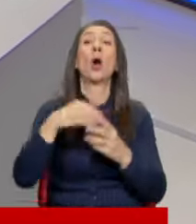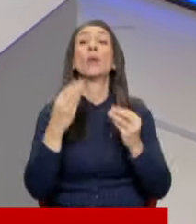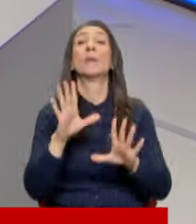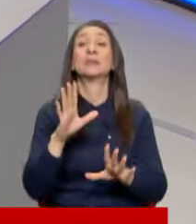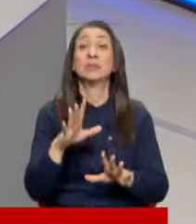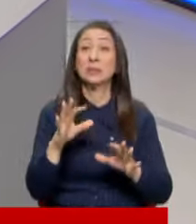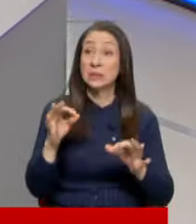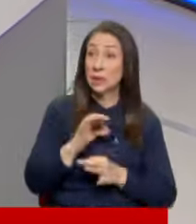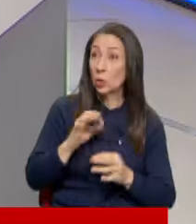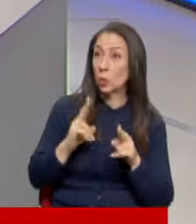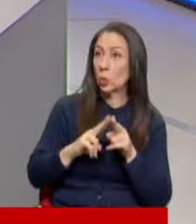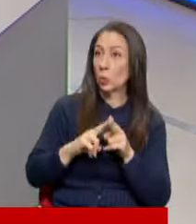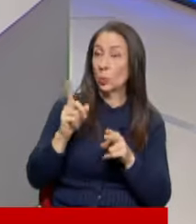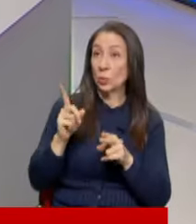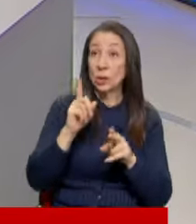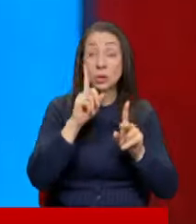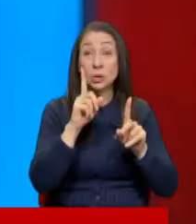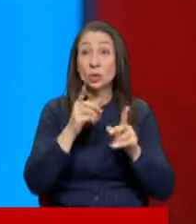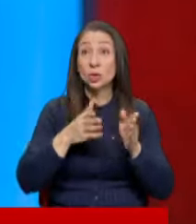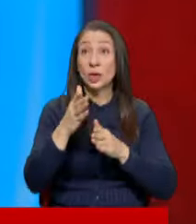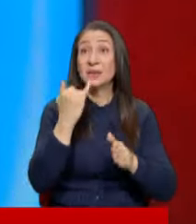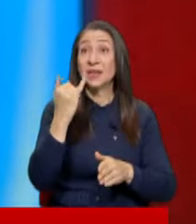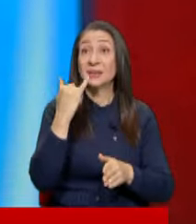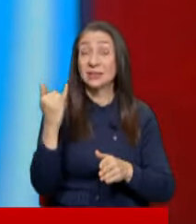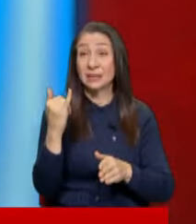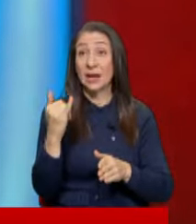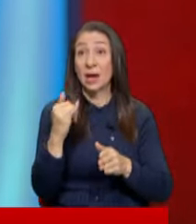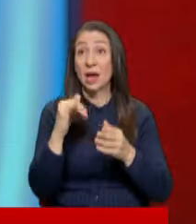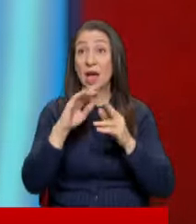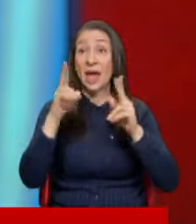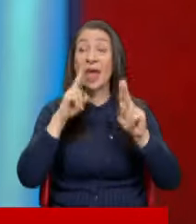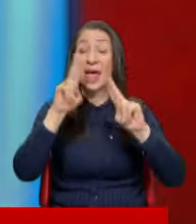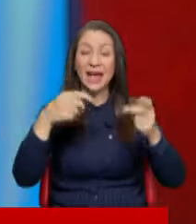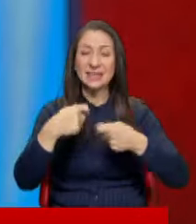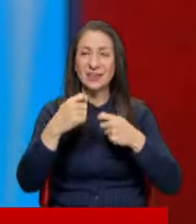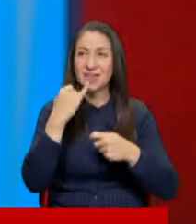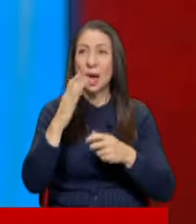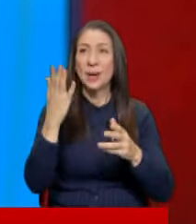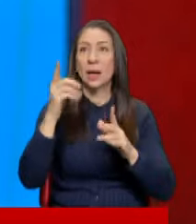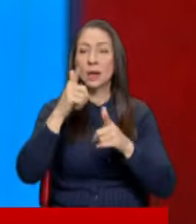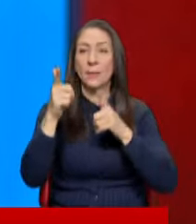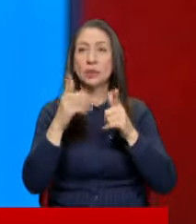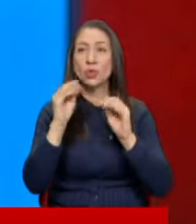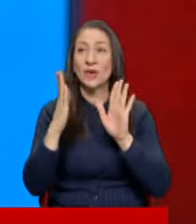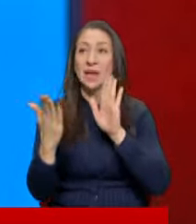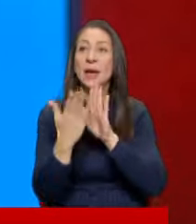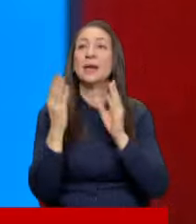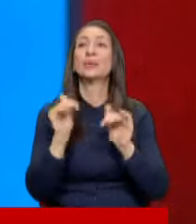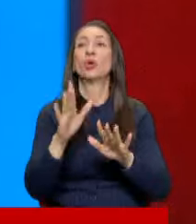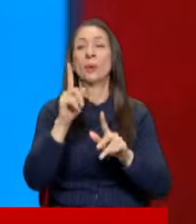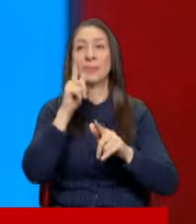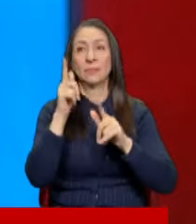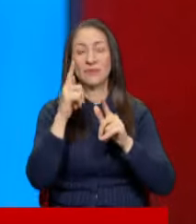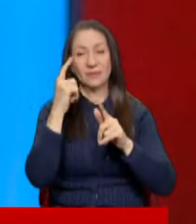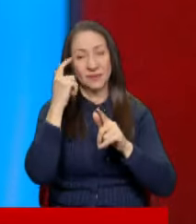kim Sayın kurumun Sayın kurumun Bu arada Sokak ziyaretlerinde esn ziyaretlerinde artık Hani böyle kameralarda çok yaklaşamayan galiba Öyle bir